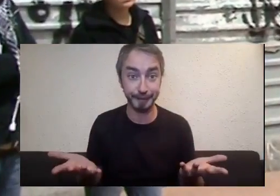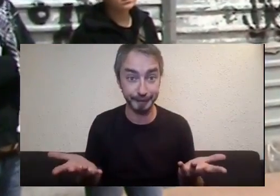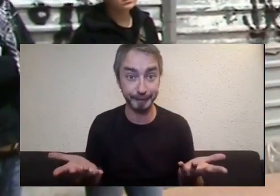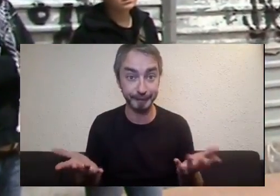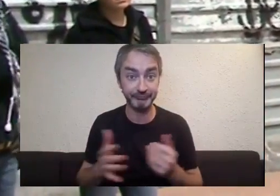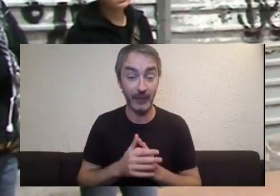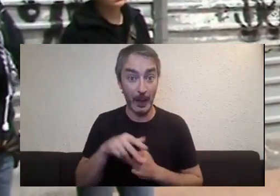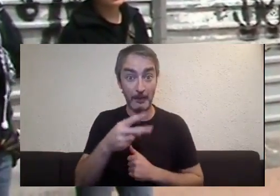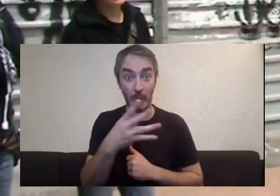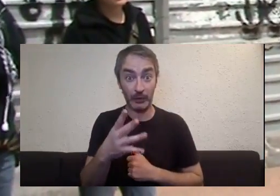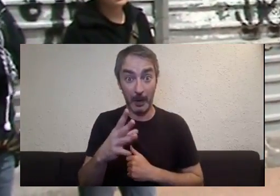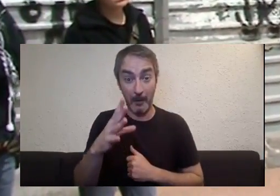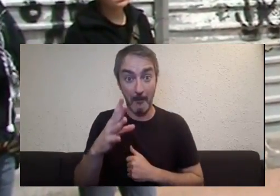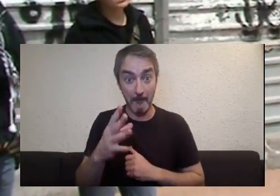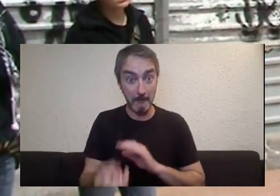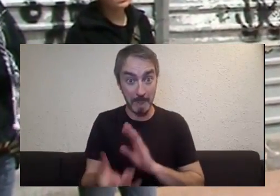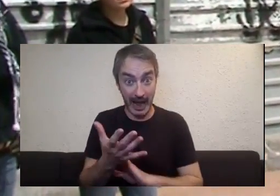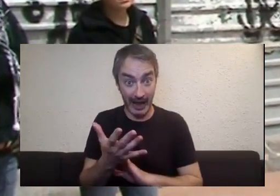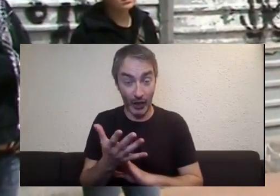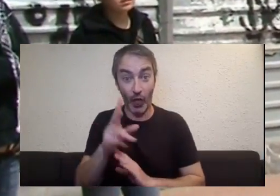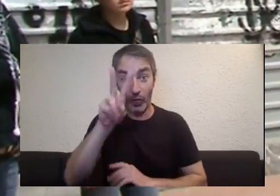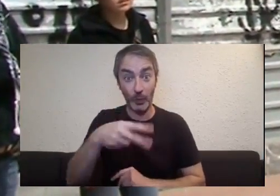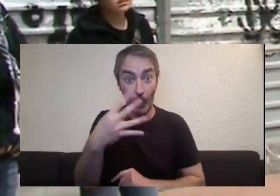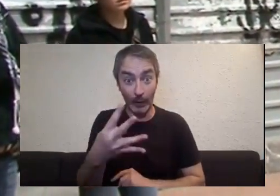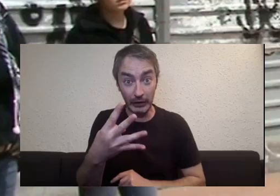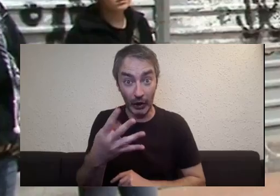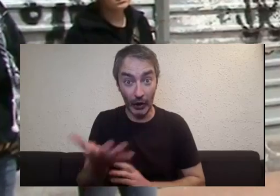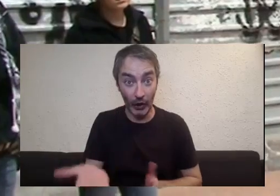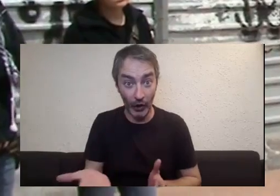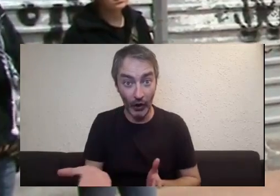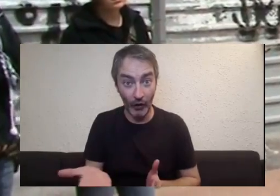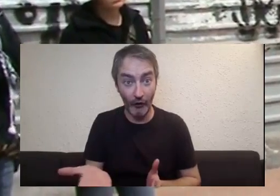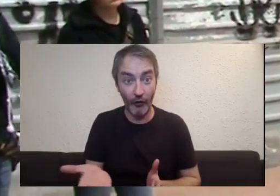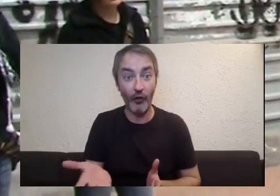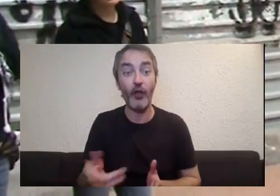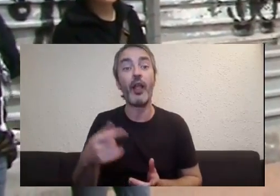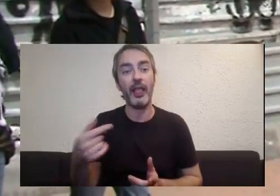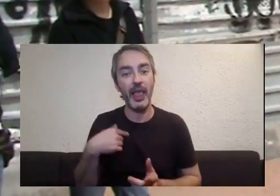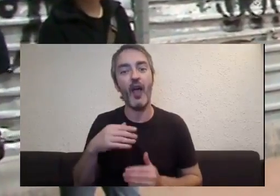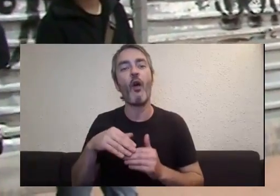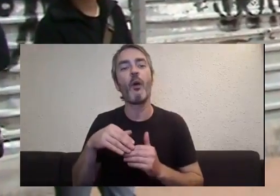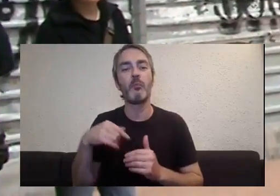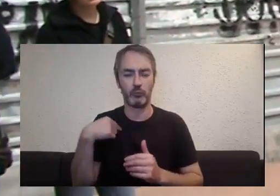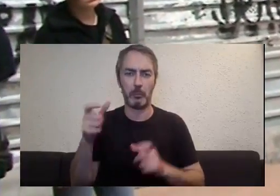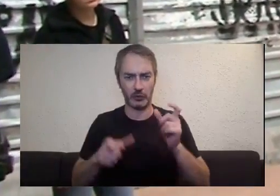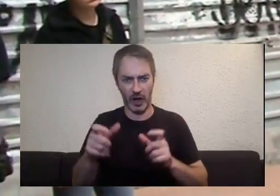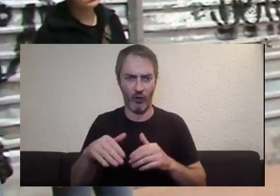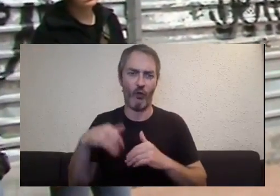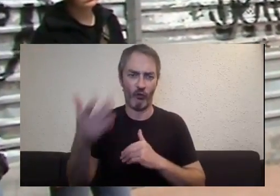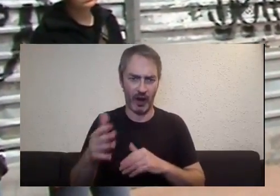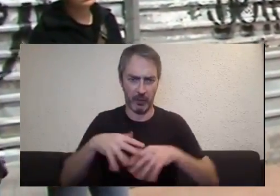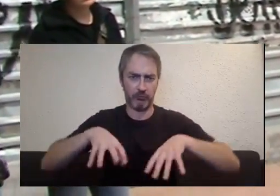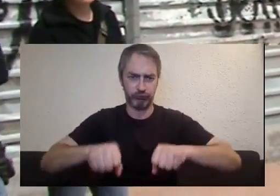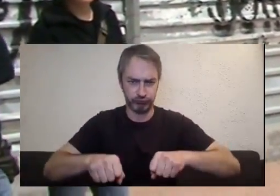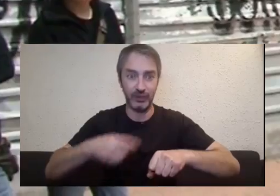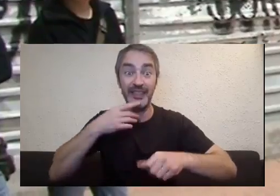podeu veure com està. Això va ser desitjat el 24 de maig, vam tenir la primera ordre del 2004.